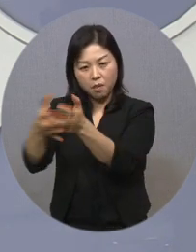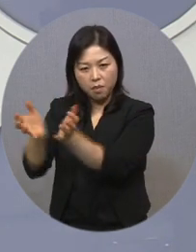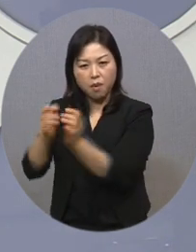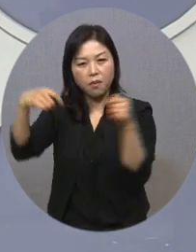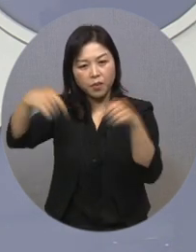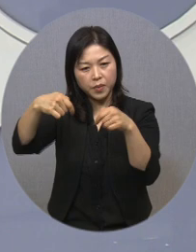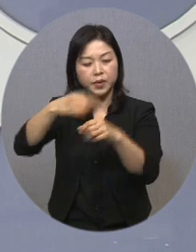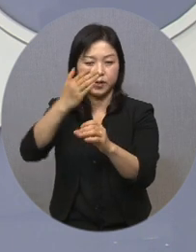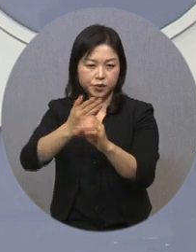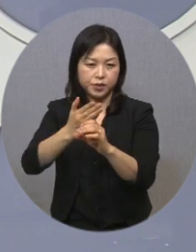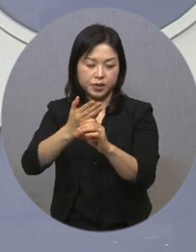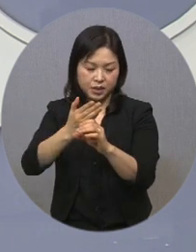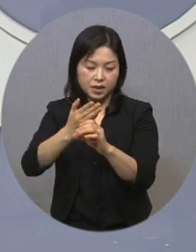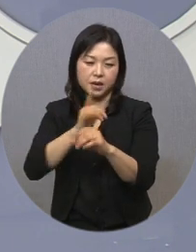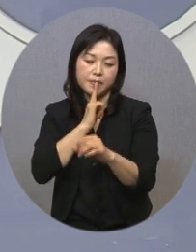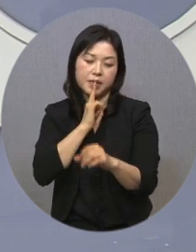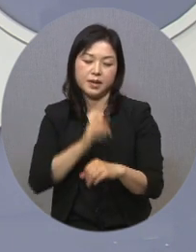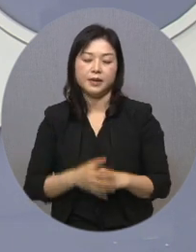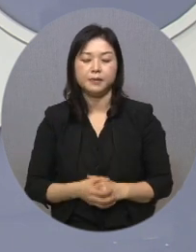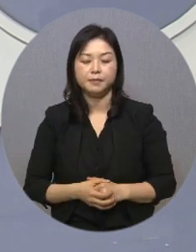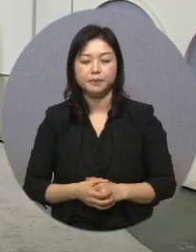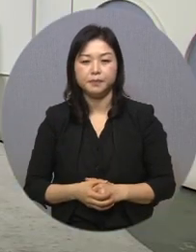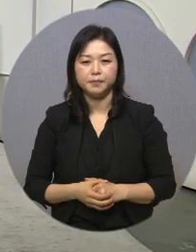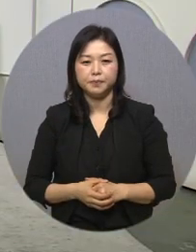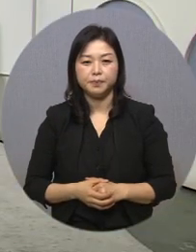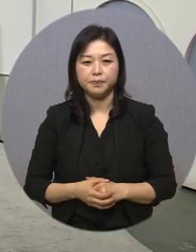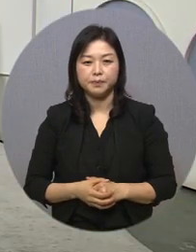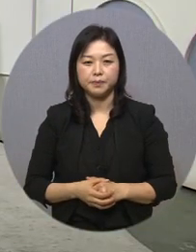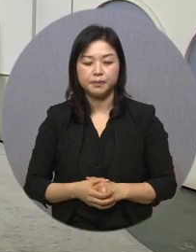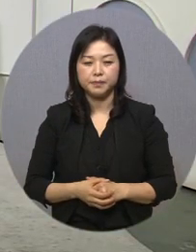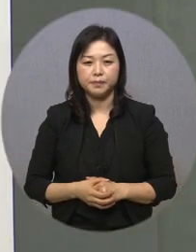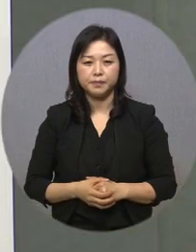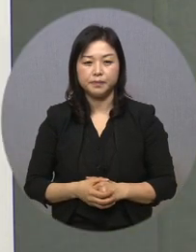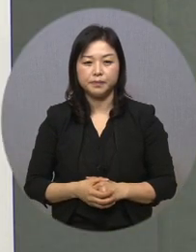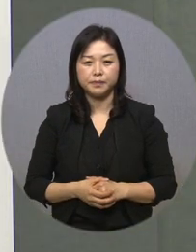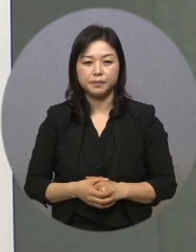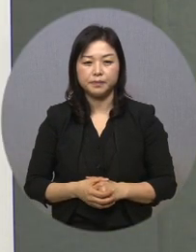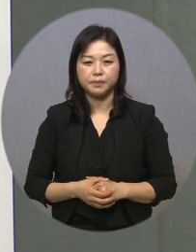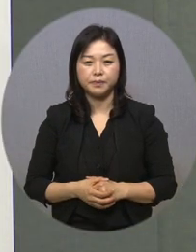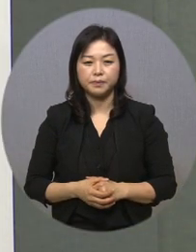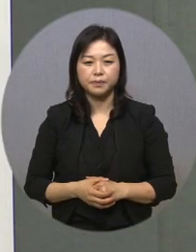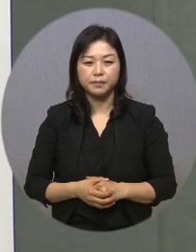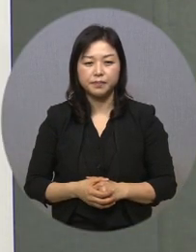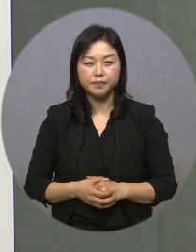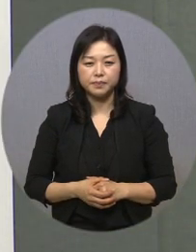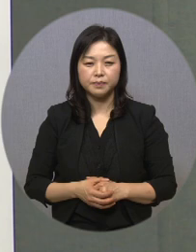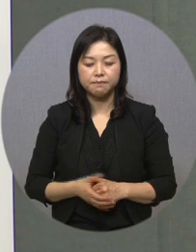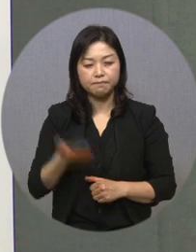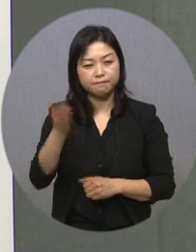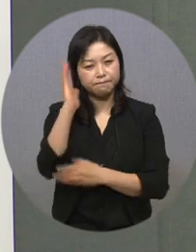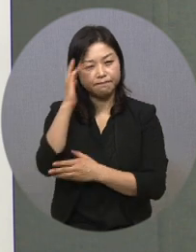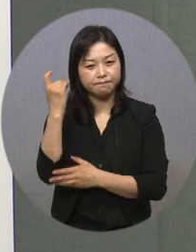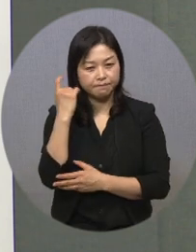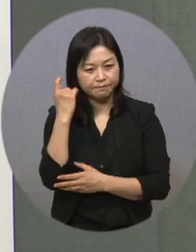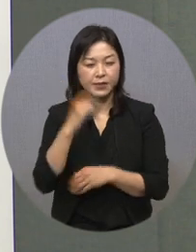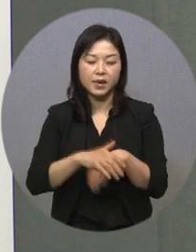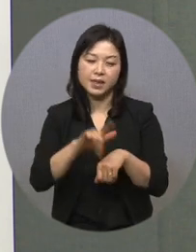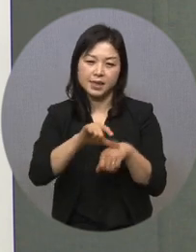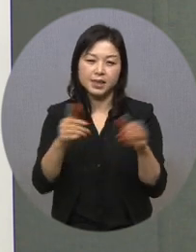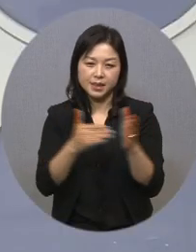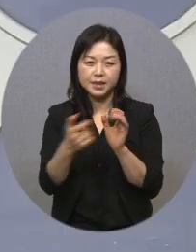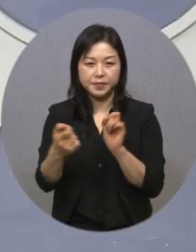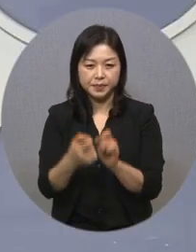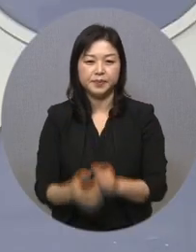협의를 진행을 하고 있다 이렇게 말씀을 좀 드리는 것입니다. 네. 얘기를 듣다 보니까 뭐 시간이 다 된